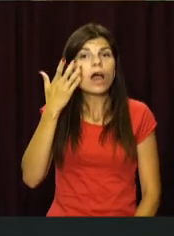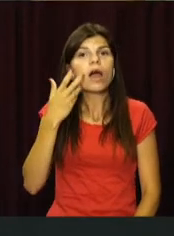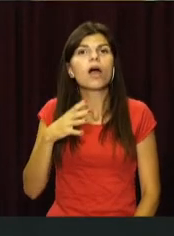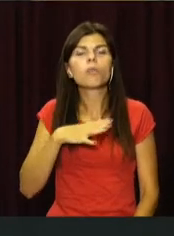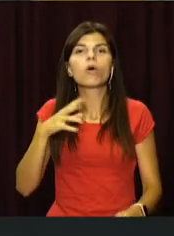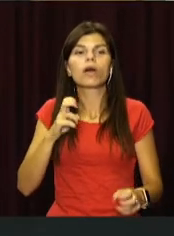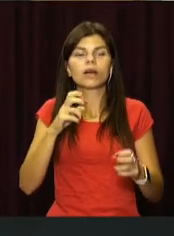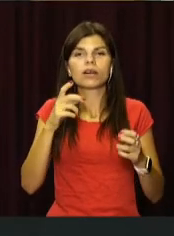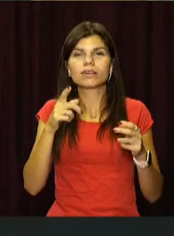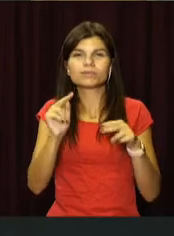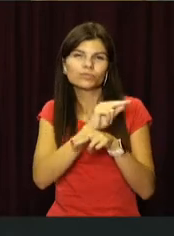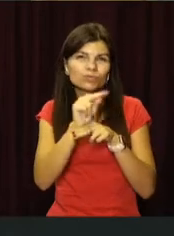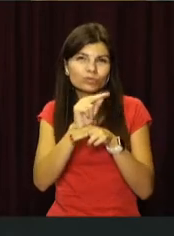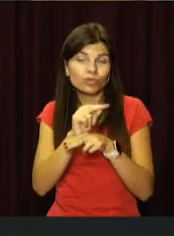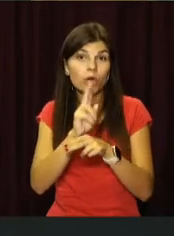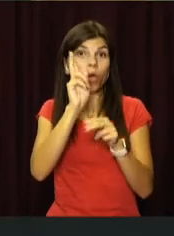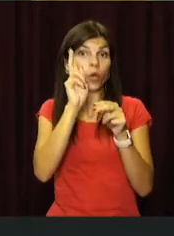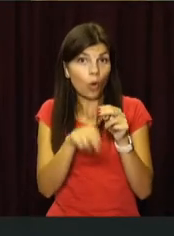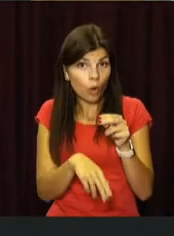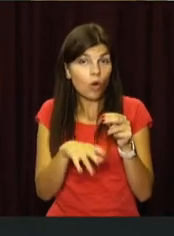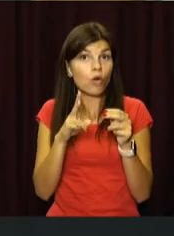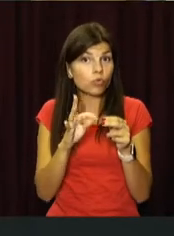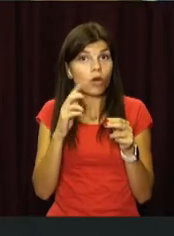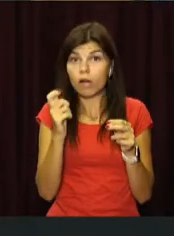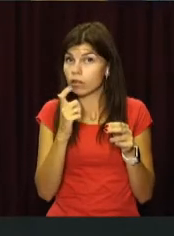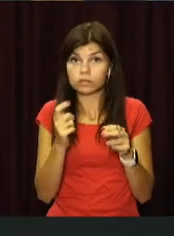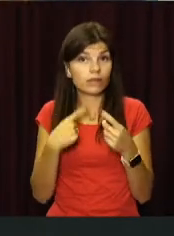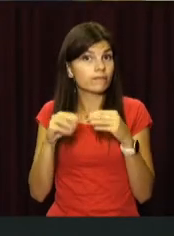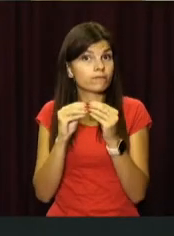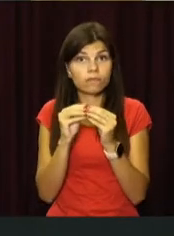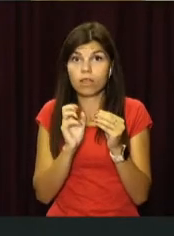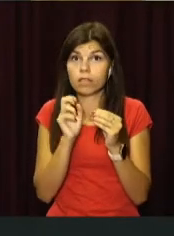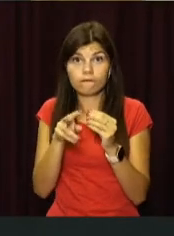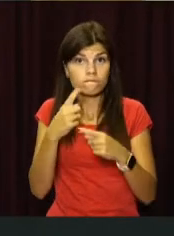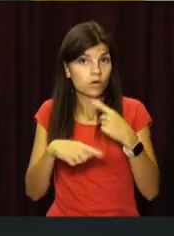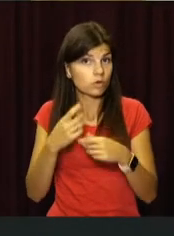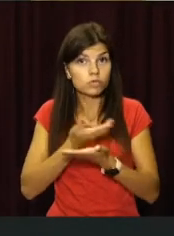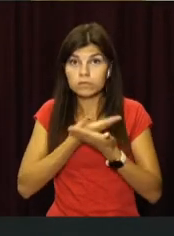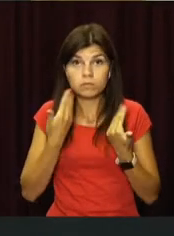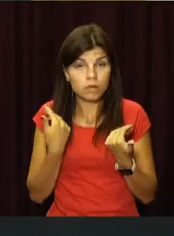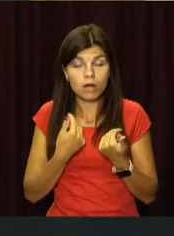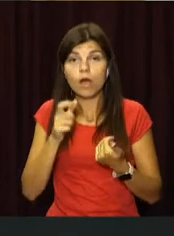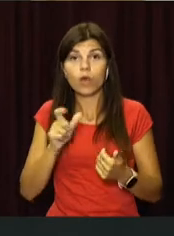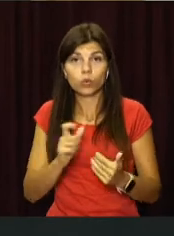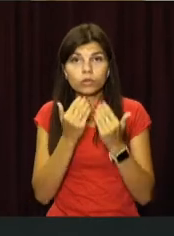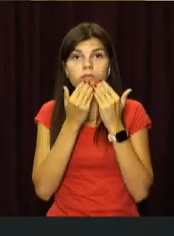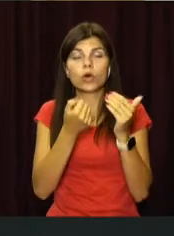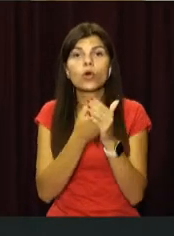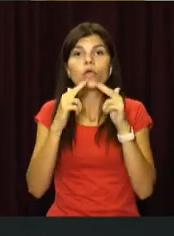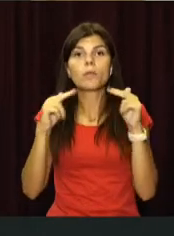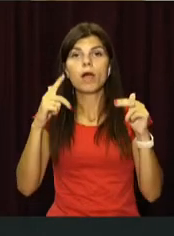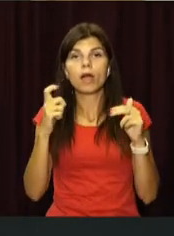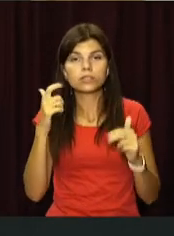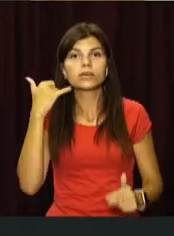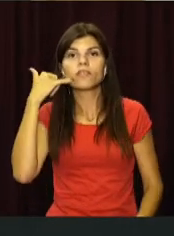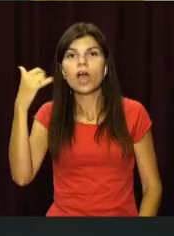аварійний під'їзд. Роботи завершили, втім, газопостачання у домівки не повернули. Люди звертаються до Дніпрогазу,